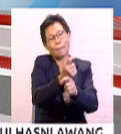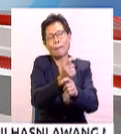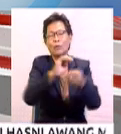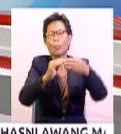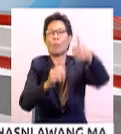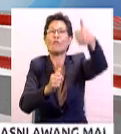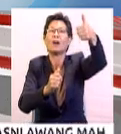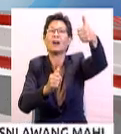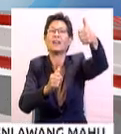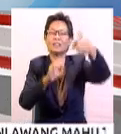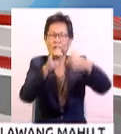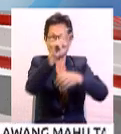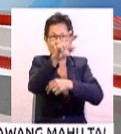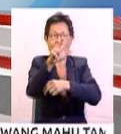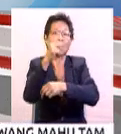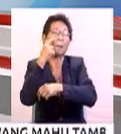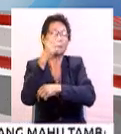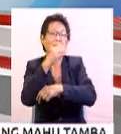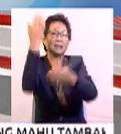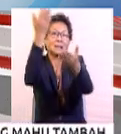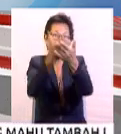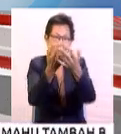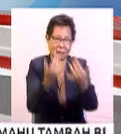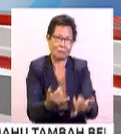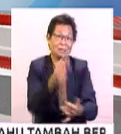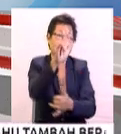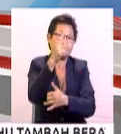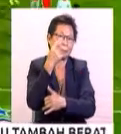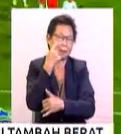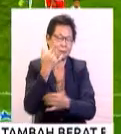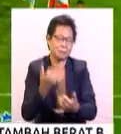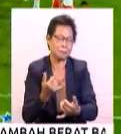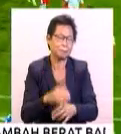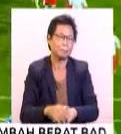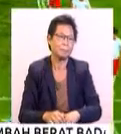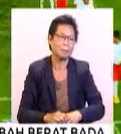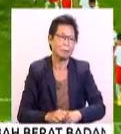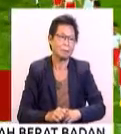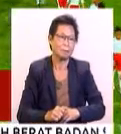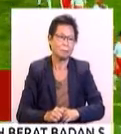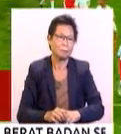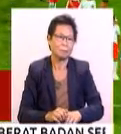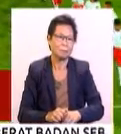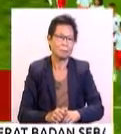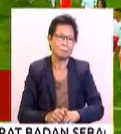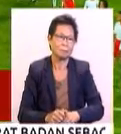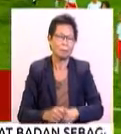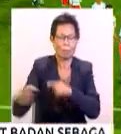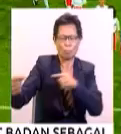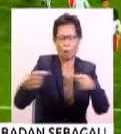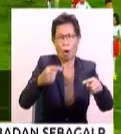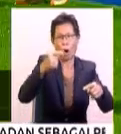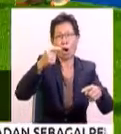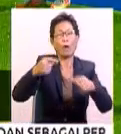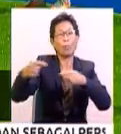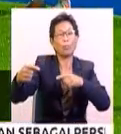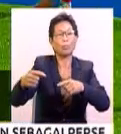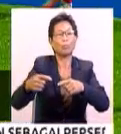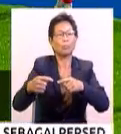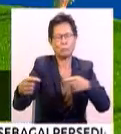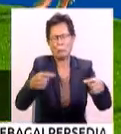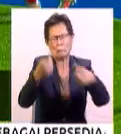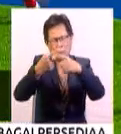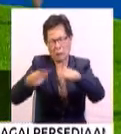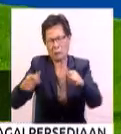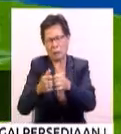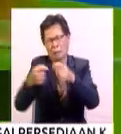Liga dengan 23 mata setakat ini. Terima kasih. Selamat menyaksikan perlawanan. Aksi tuan rumah nyata berbeza